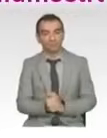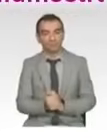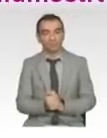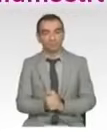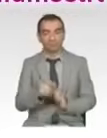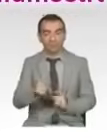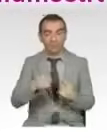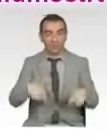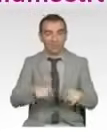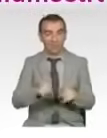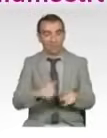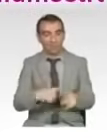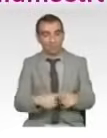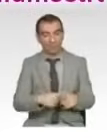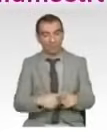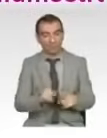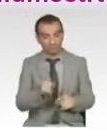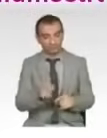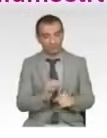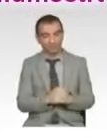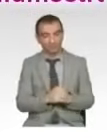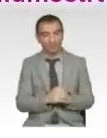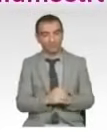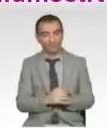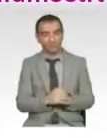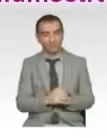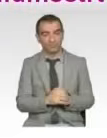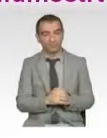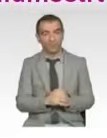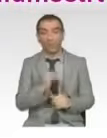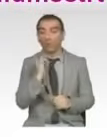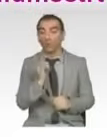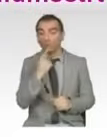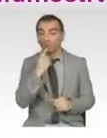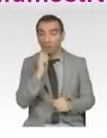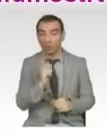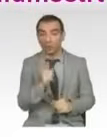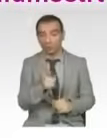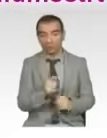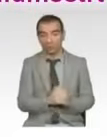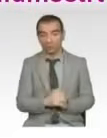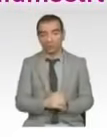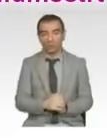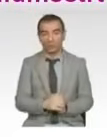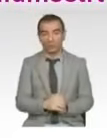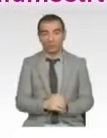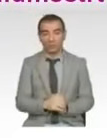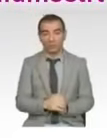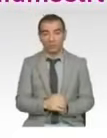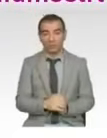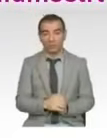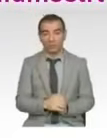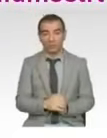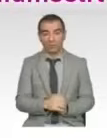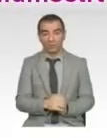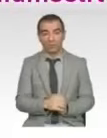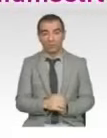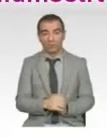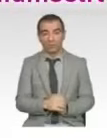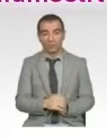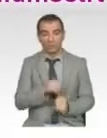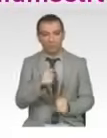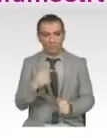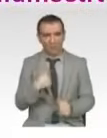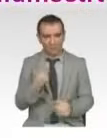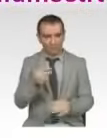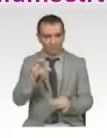hepsi paylaşımcı çubuğu. Sonra işte kötü söz. Şöyle. Ha, kötü söz olduğu zaman onu atıyorsun. Evet. Bu benim